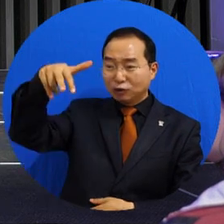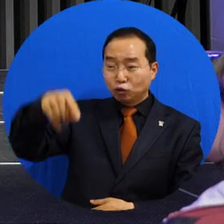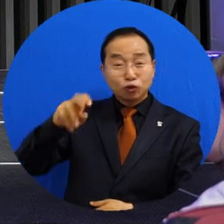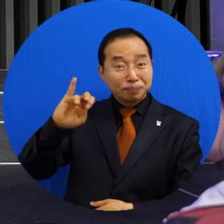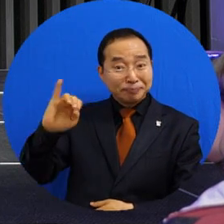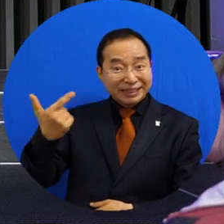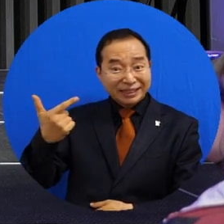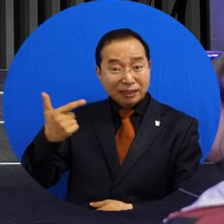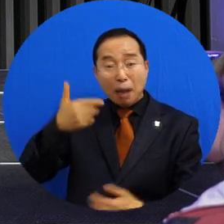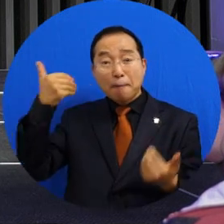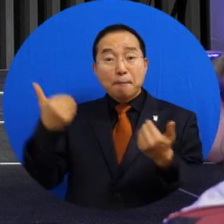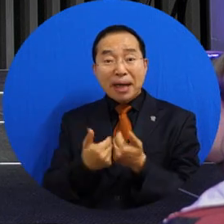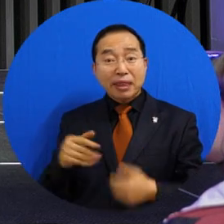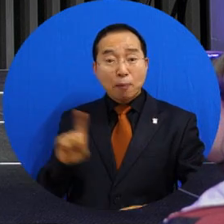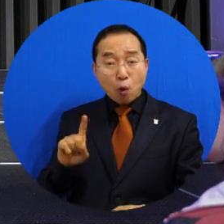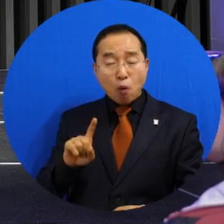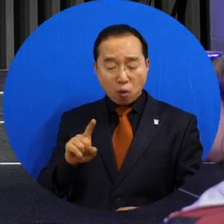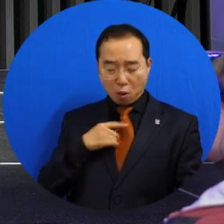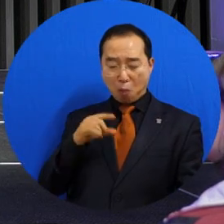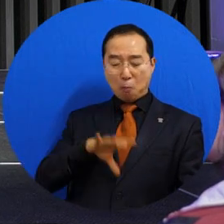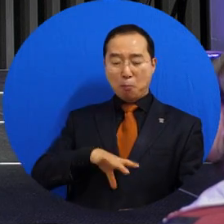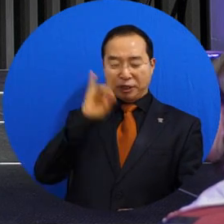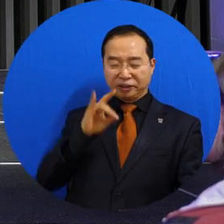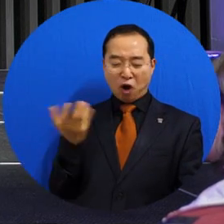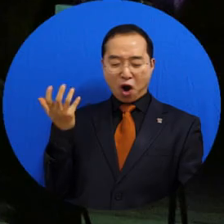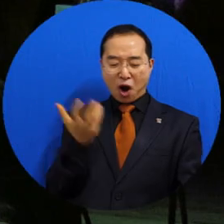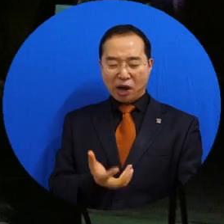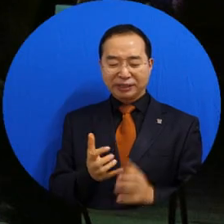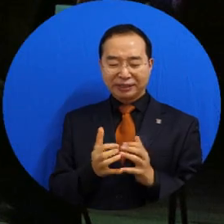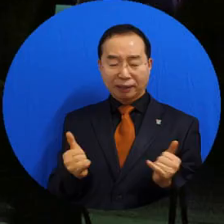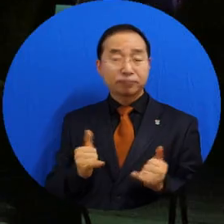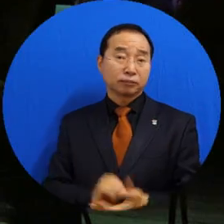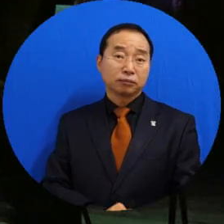거예요. 한 번이라도 그렇게 생각해 본 적 있으세요?